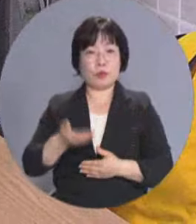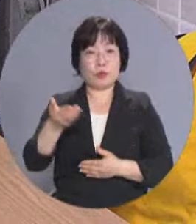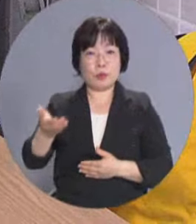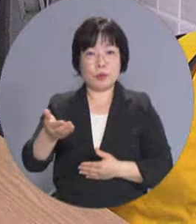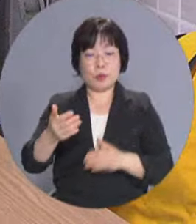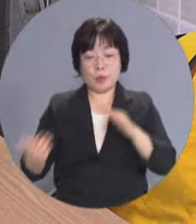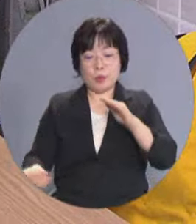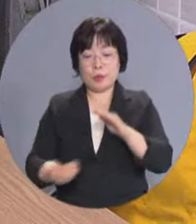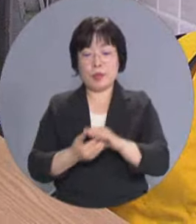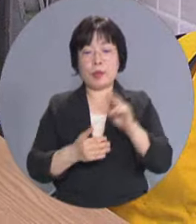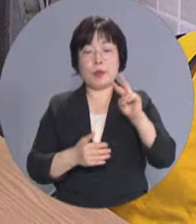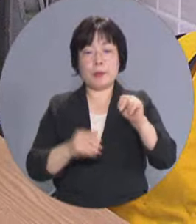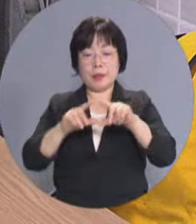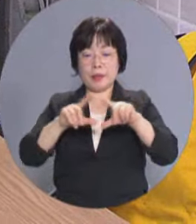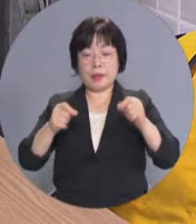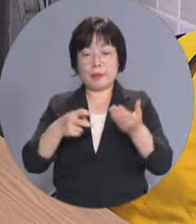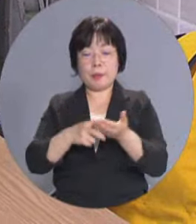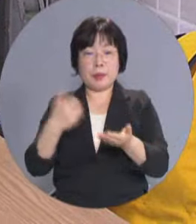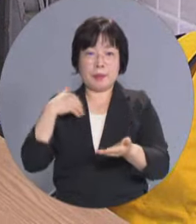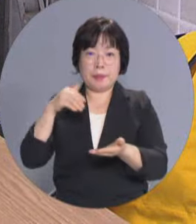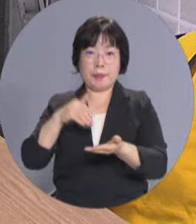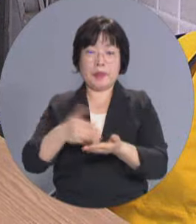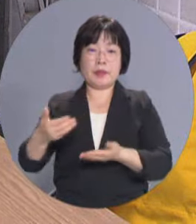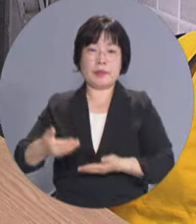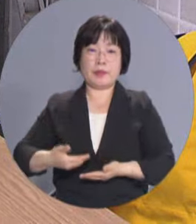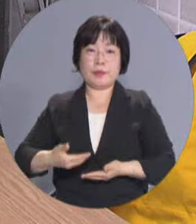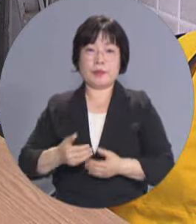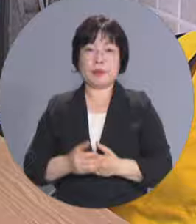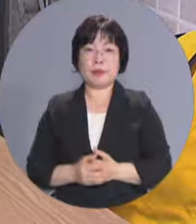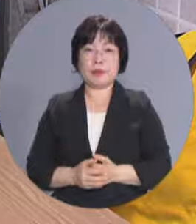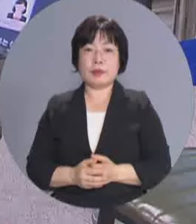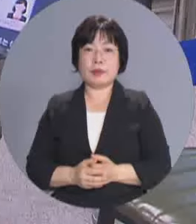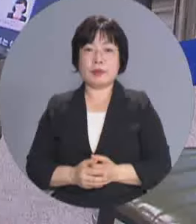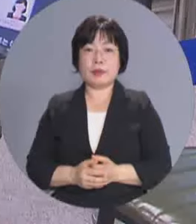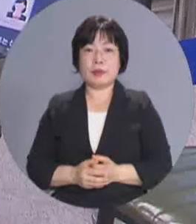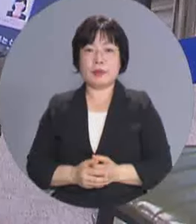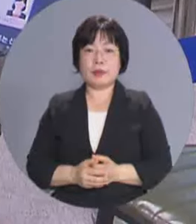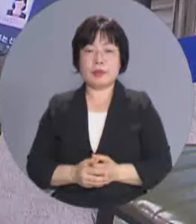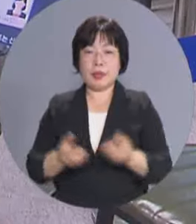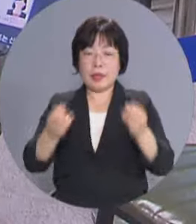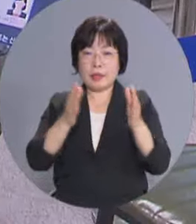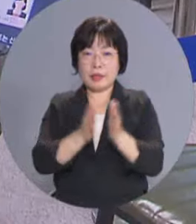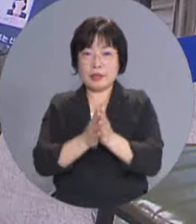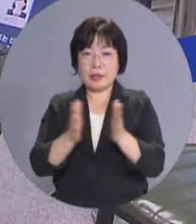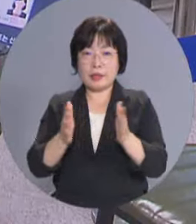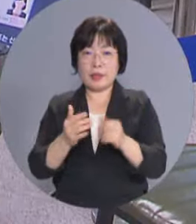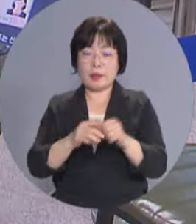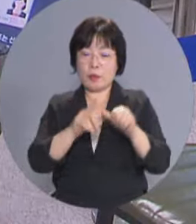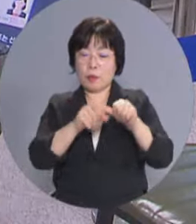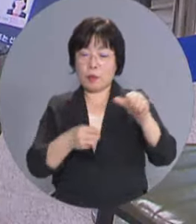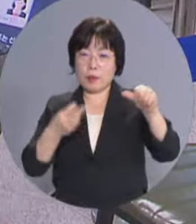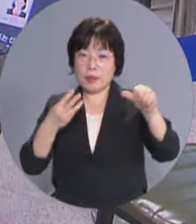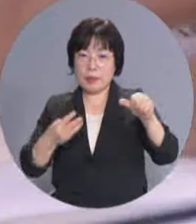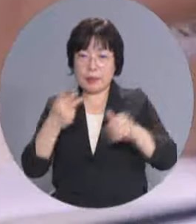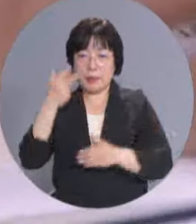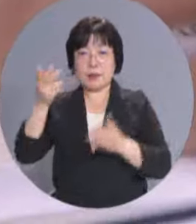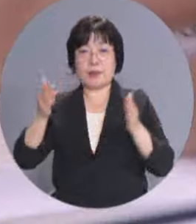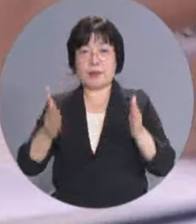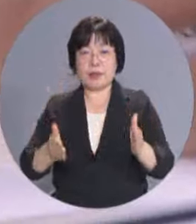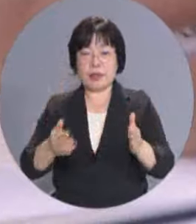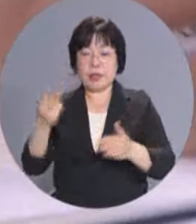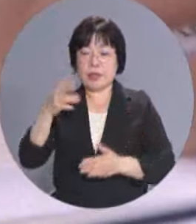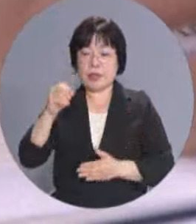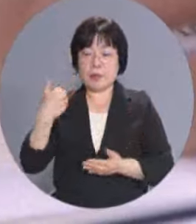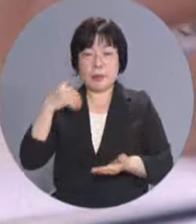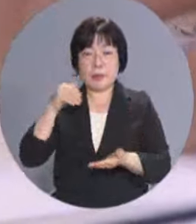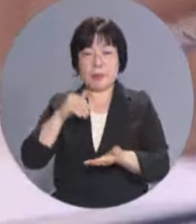제출하면 최대 2만 원까지 상품권으로 환급받을 수 있습니다. 행사가 시작된 지난 3일부터 일주일 동안